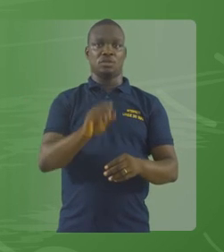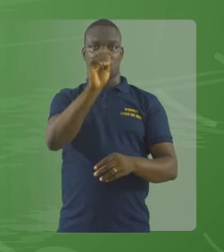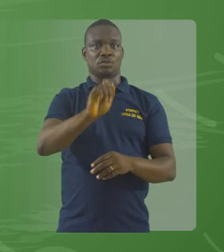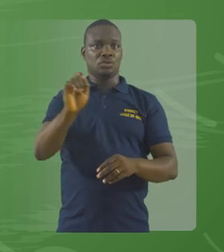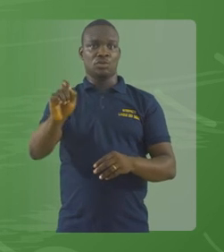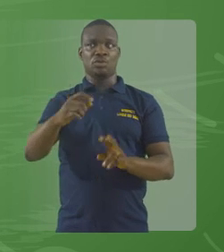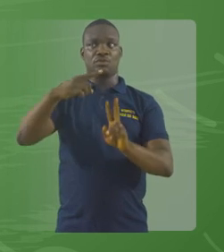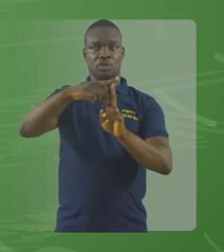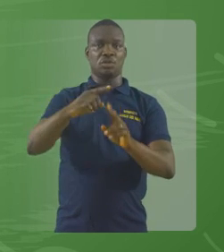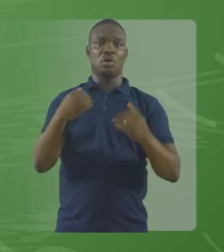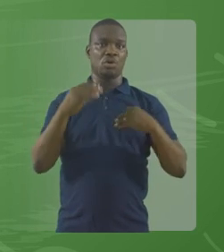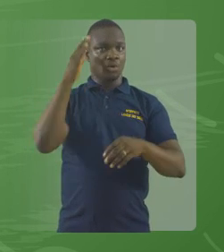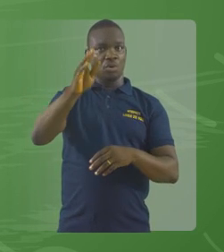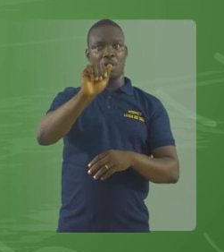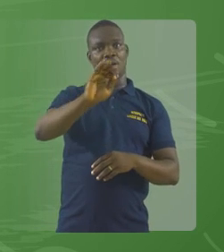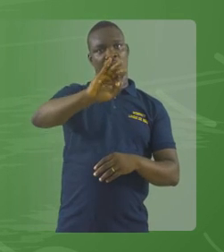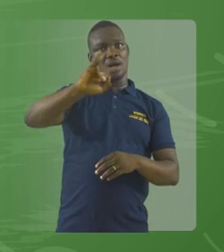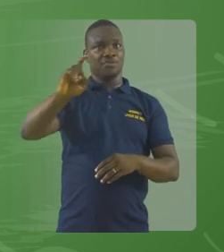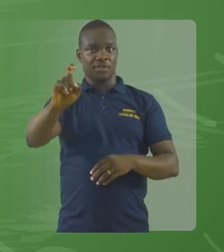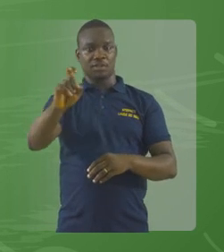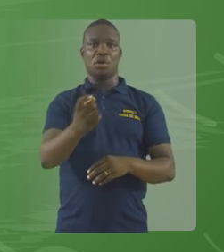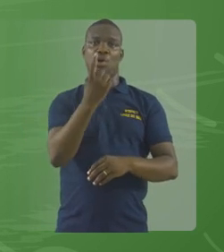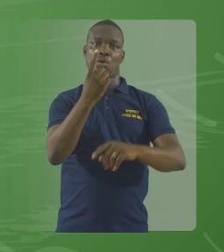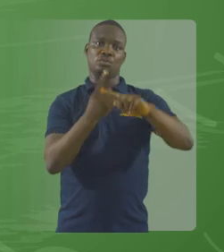pour affixe 1 plus 3i.